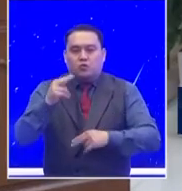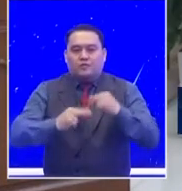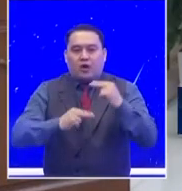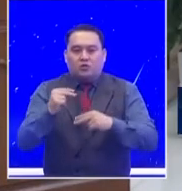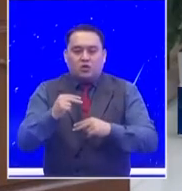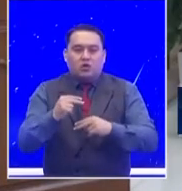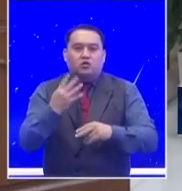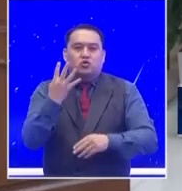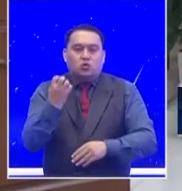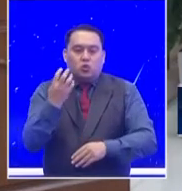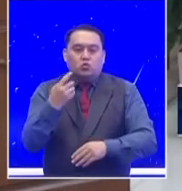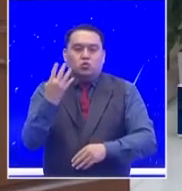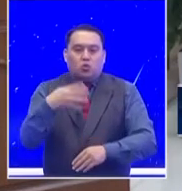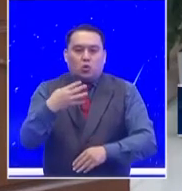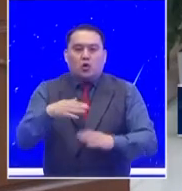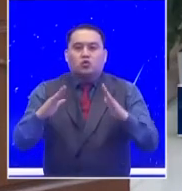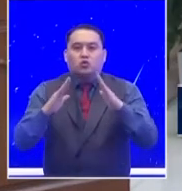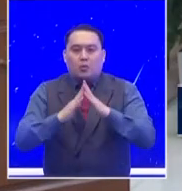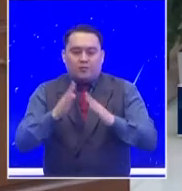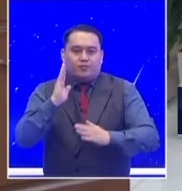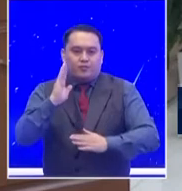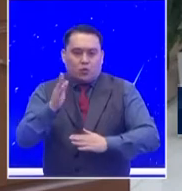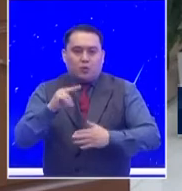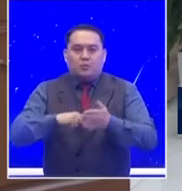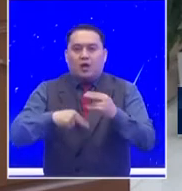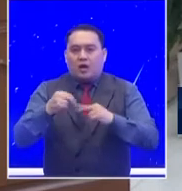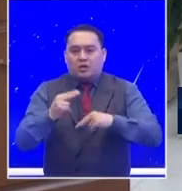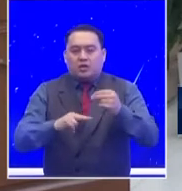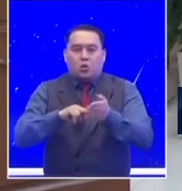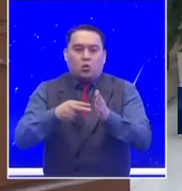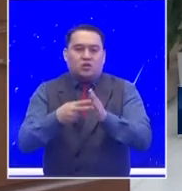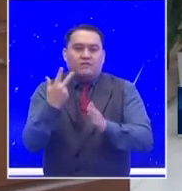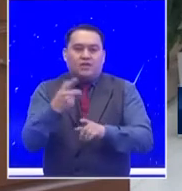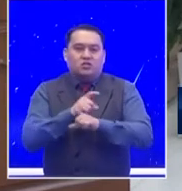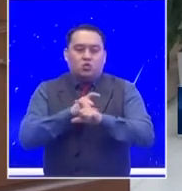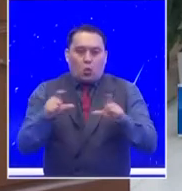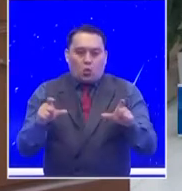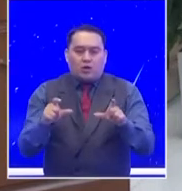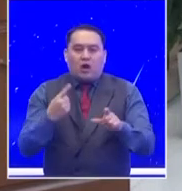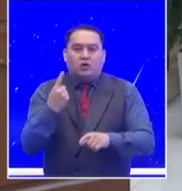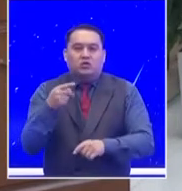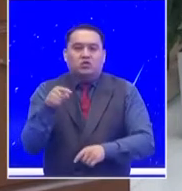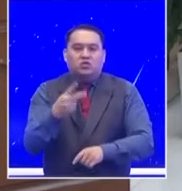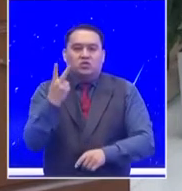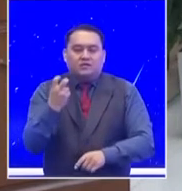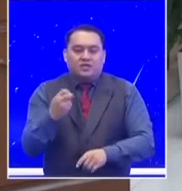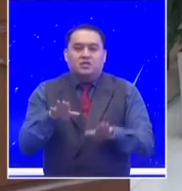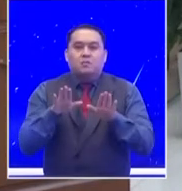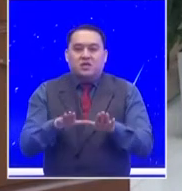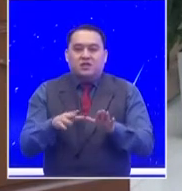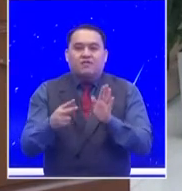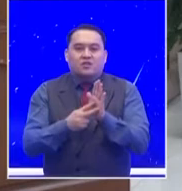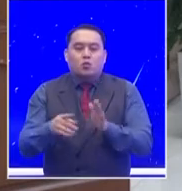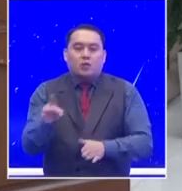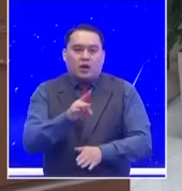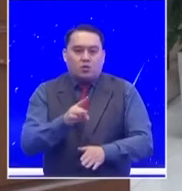возведение порядка 440 домов. Помимо этого, планируется построить две школы. Одну на 1200 мест в 8-м